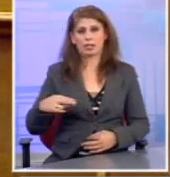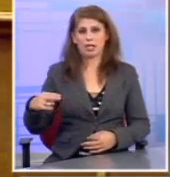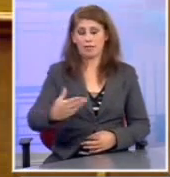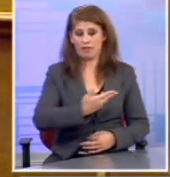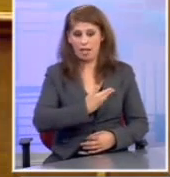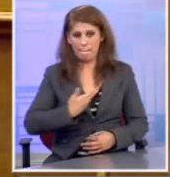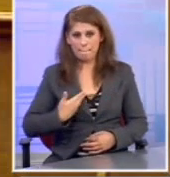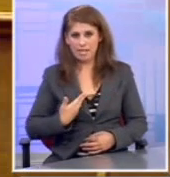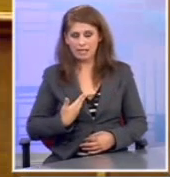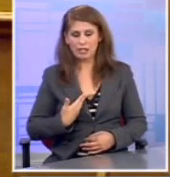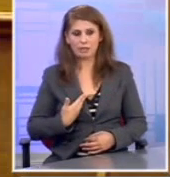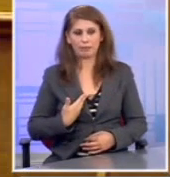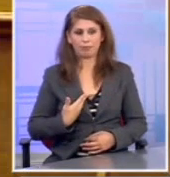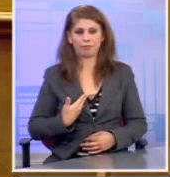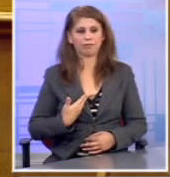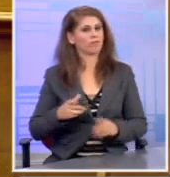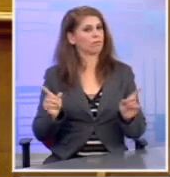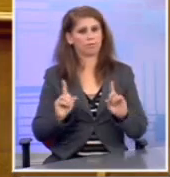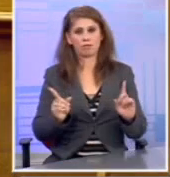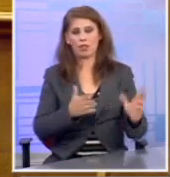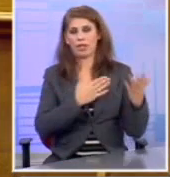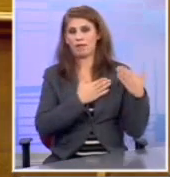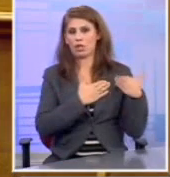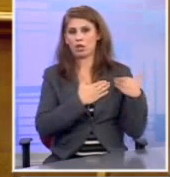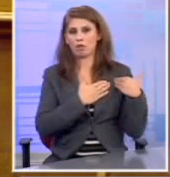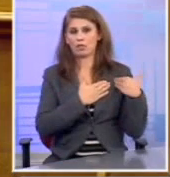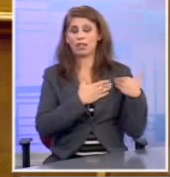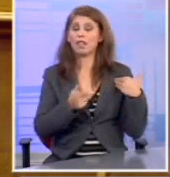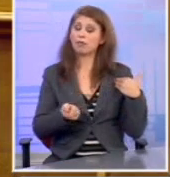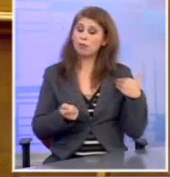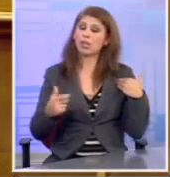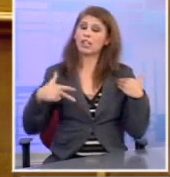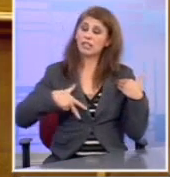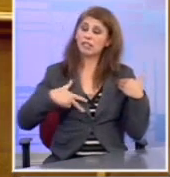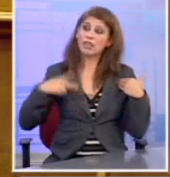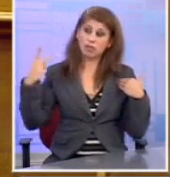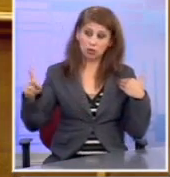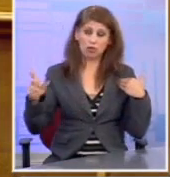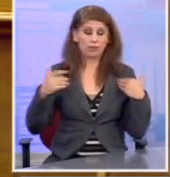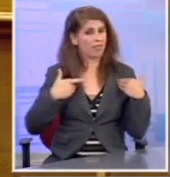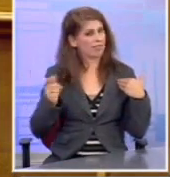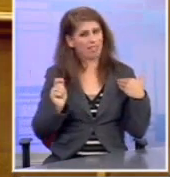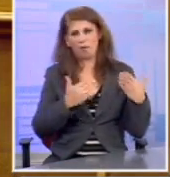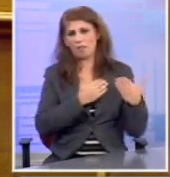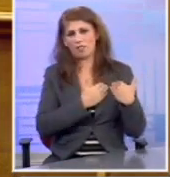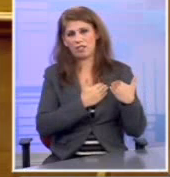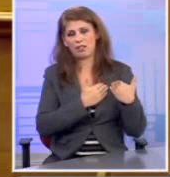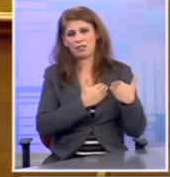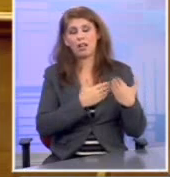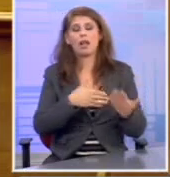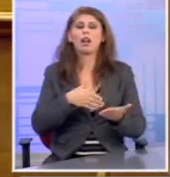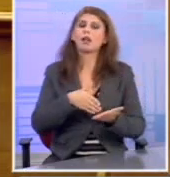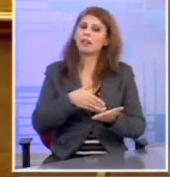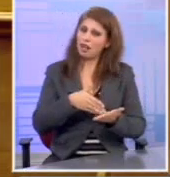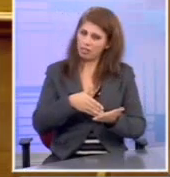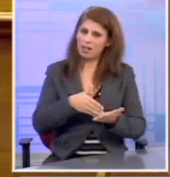εμείς που δεν ευθυνόμαστε για τα πεπραγμένα των κυβερνήσεών σας, να καθαρίσουμε τα